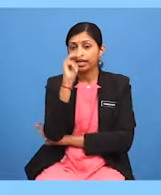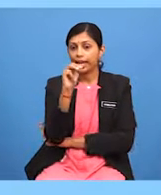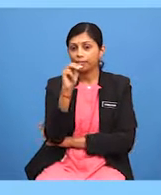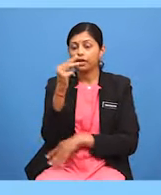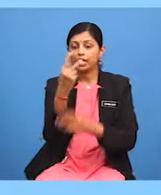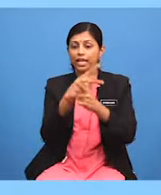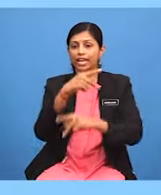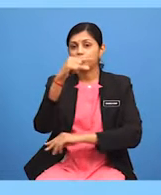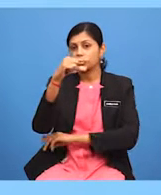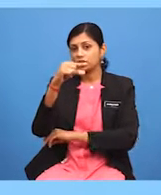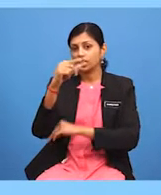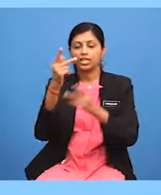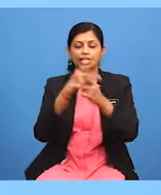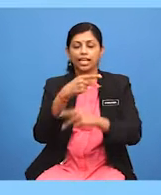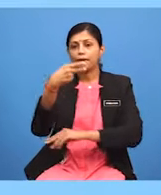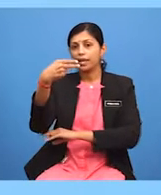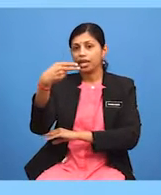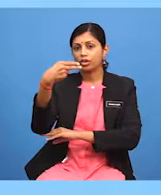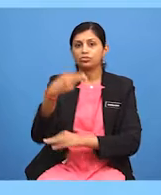Seekor burung helang dengan jisim